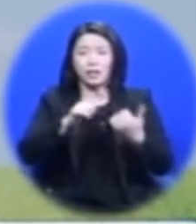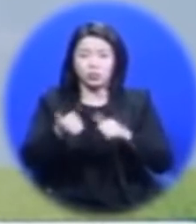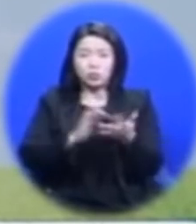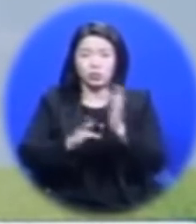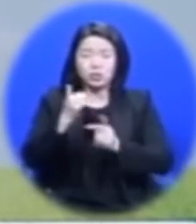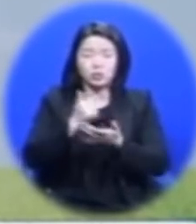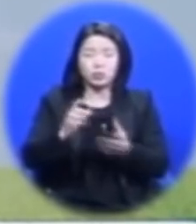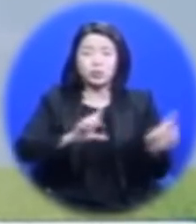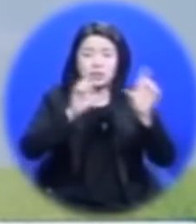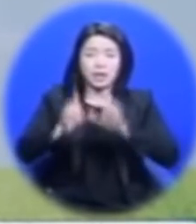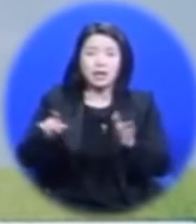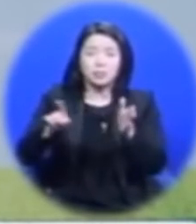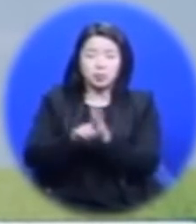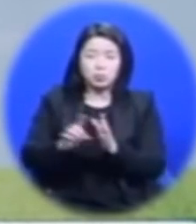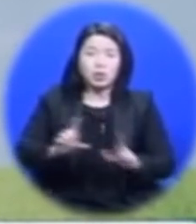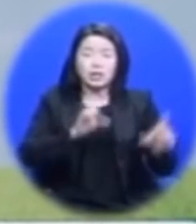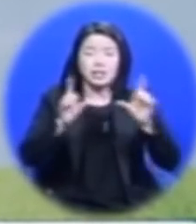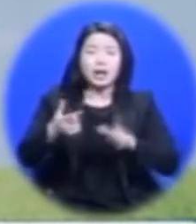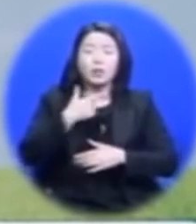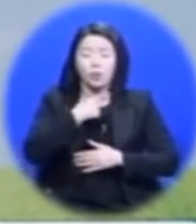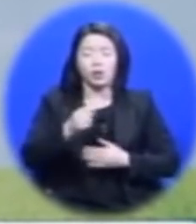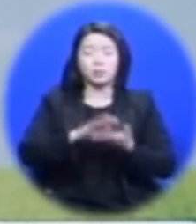사는 믿음으로 살려고 하는 것입니다.